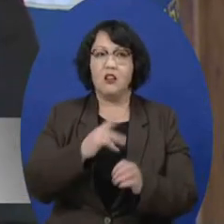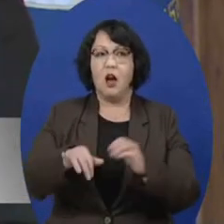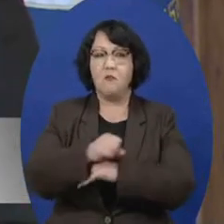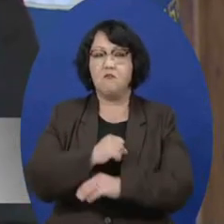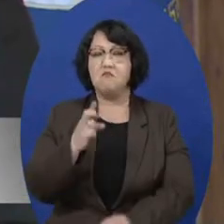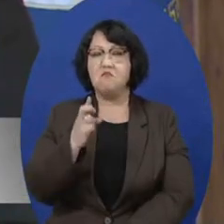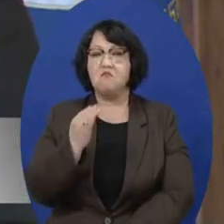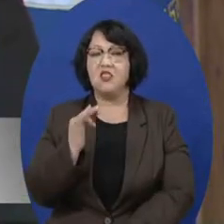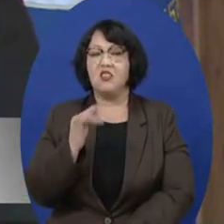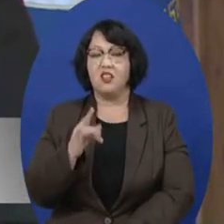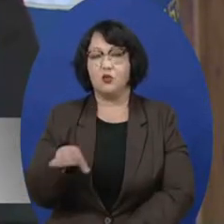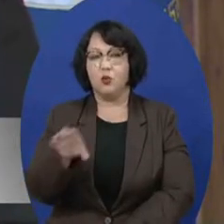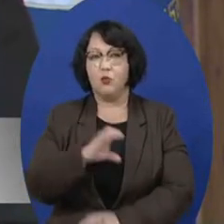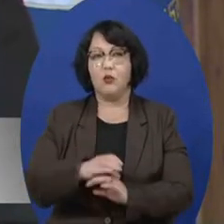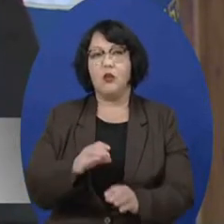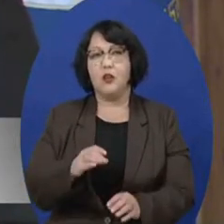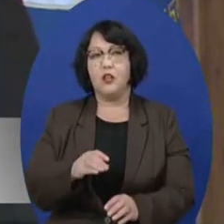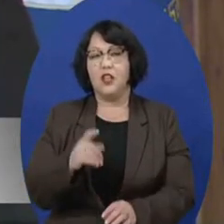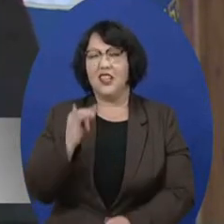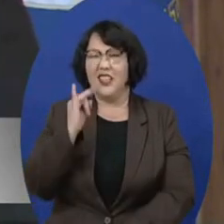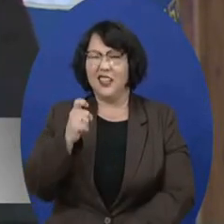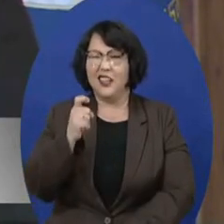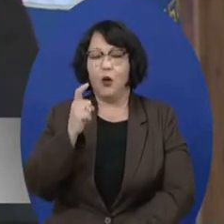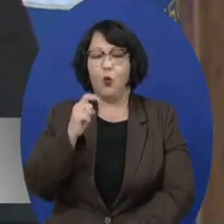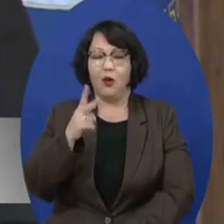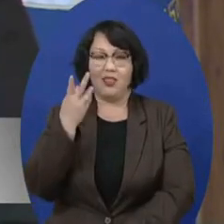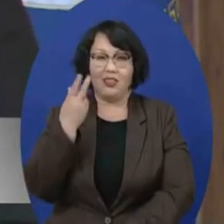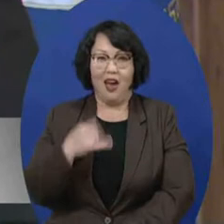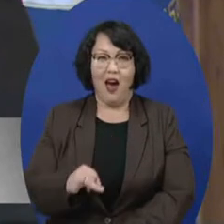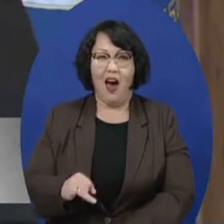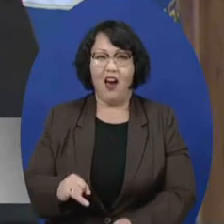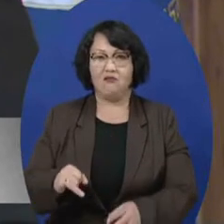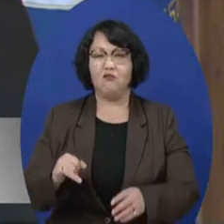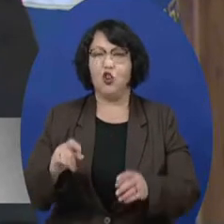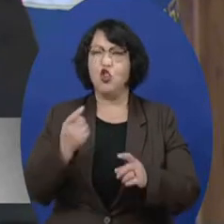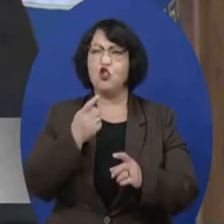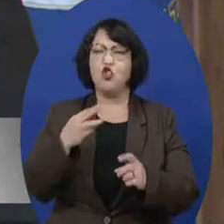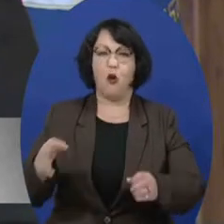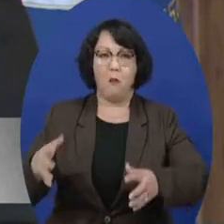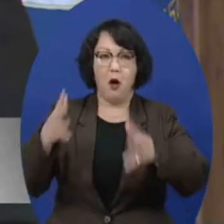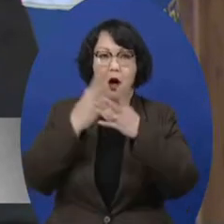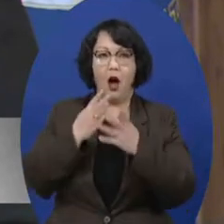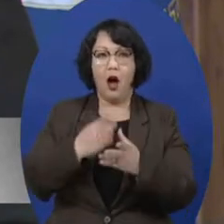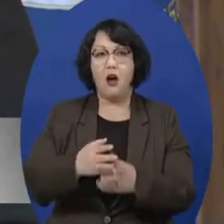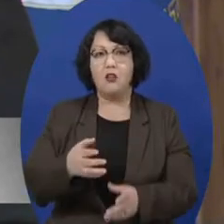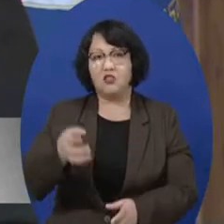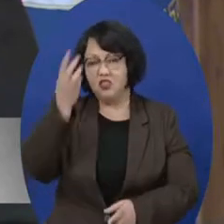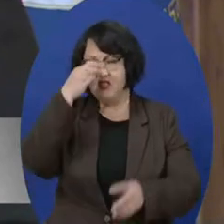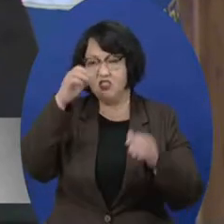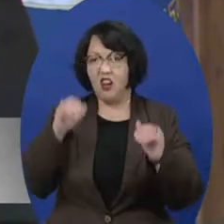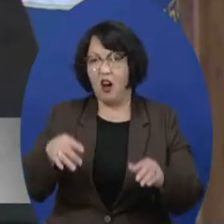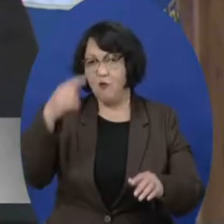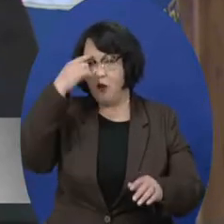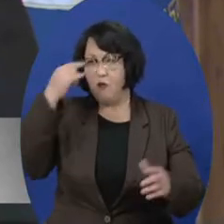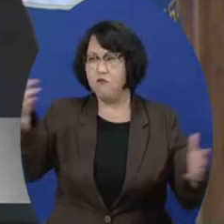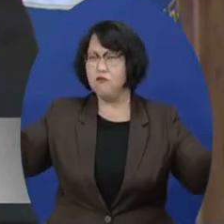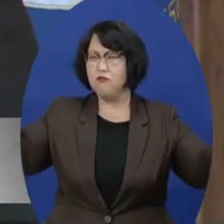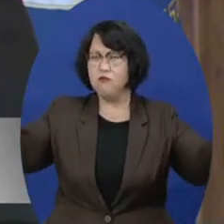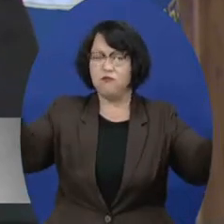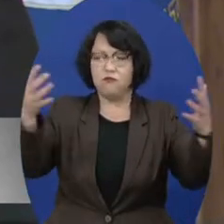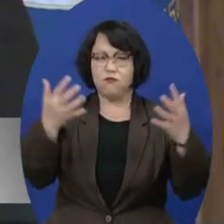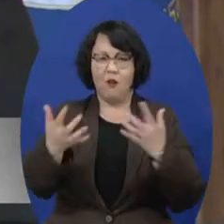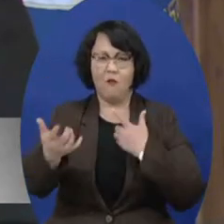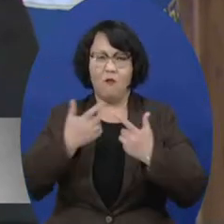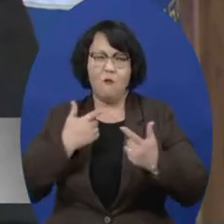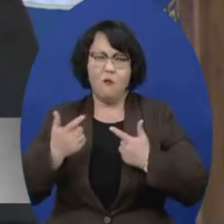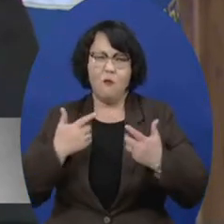За 1206 онд эзэн Чингис хааны одоо Монгол улсыг нэгтгэж одоо хурлаа хийсэн газарт энэ их хурлтай